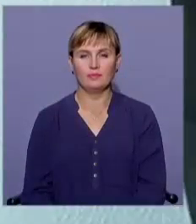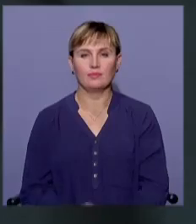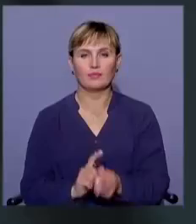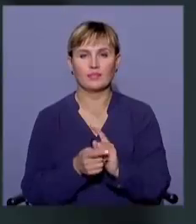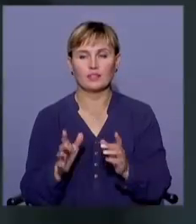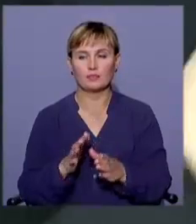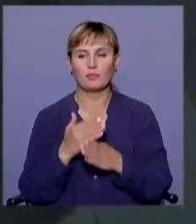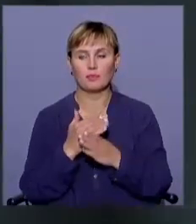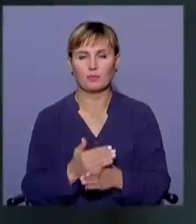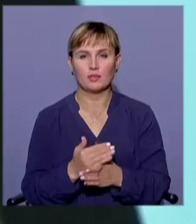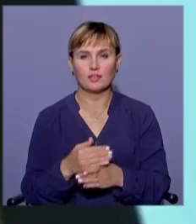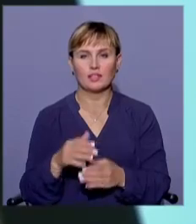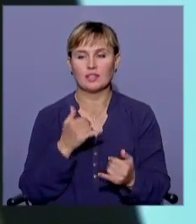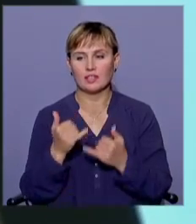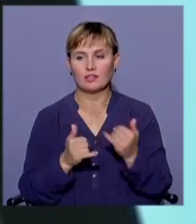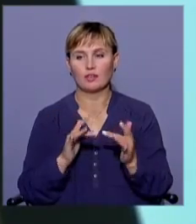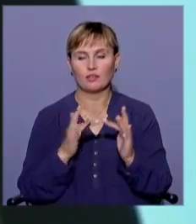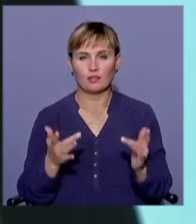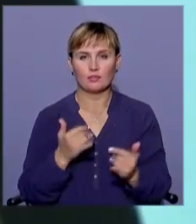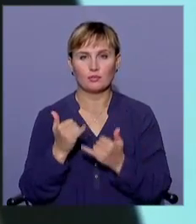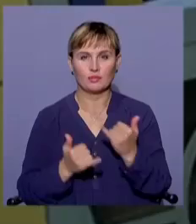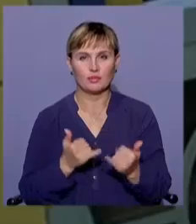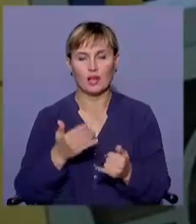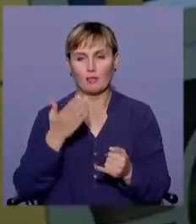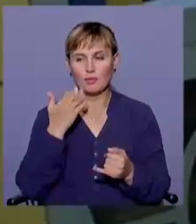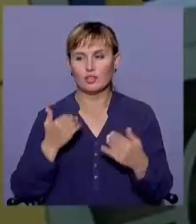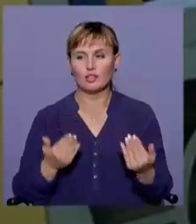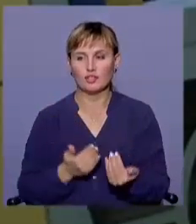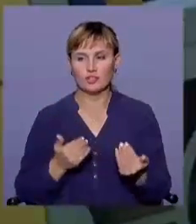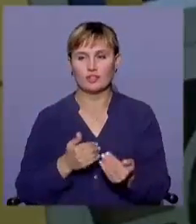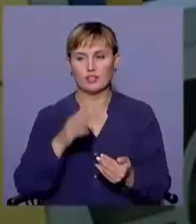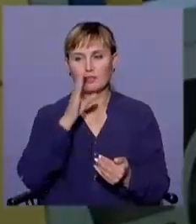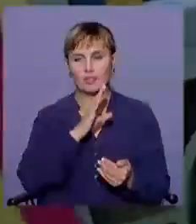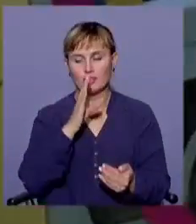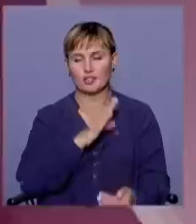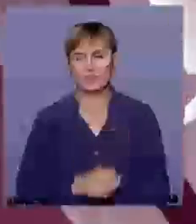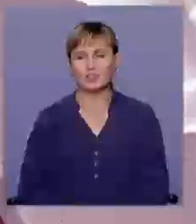Незаменимые помощники. Сервис онлайн-сурдоперевод облегчает жизнь слабослышащих.